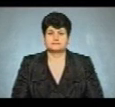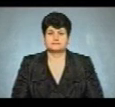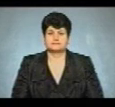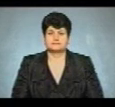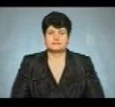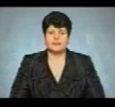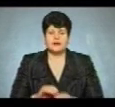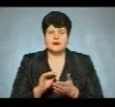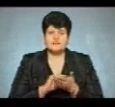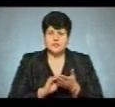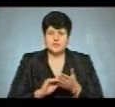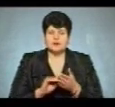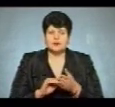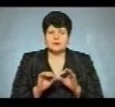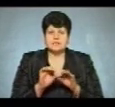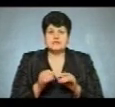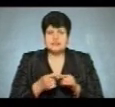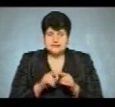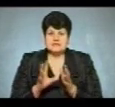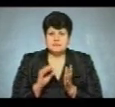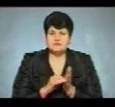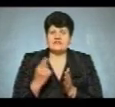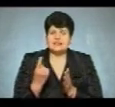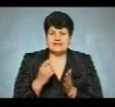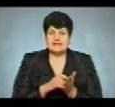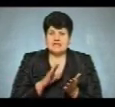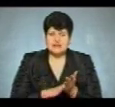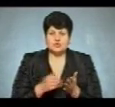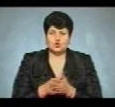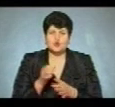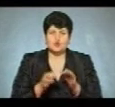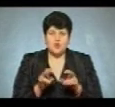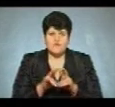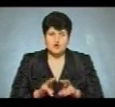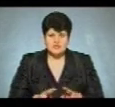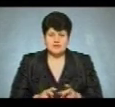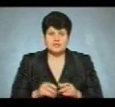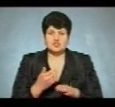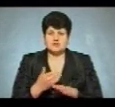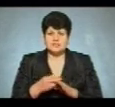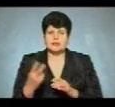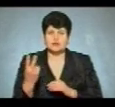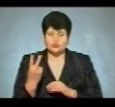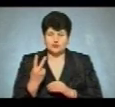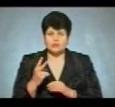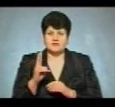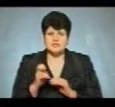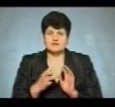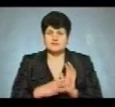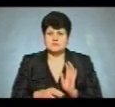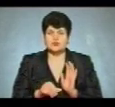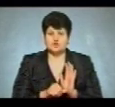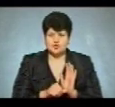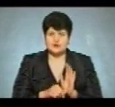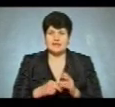Відомості про цю дорожньо-транспортну пригоду внесено до єдиного реєстру досудових розслідувань за частиною 2 статті